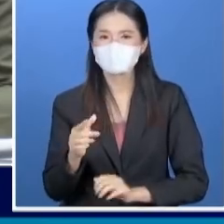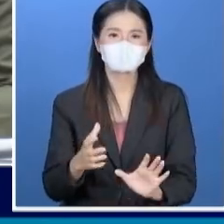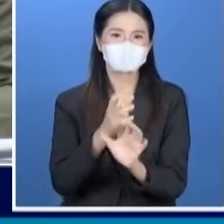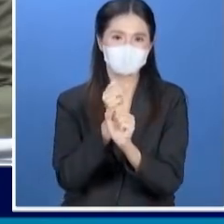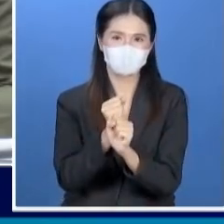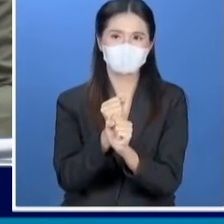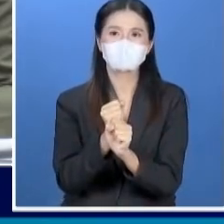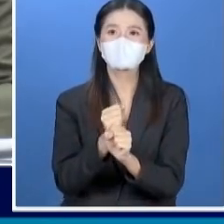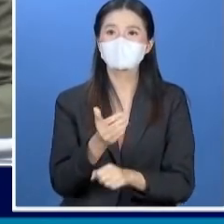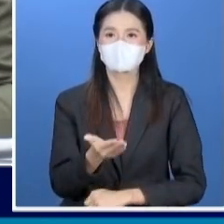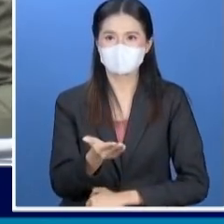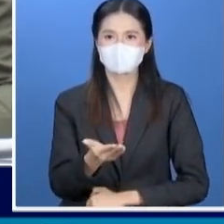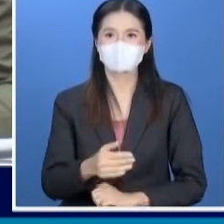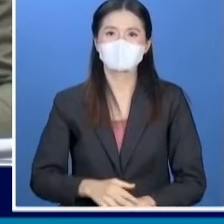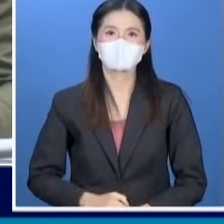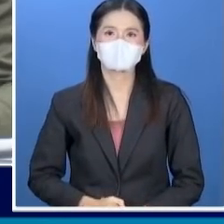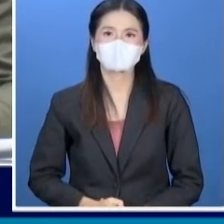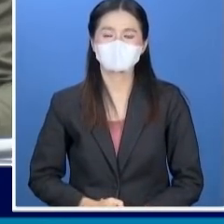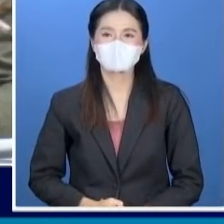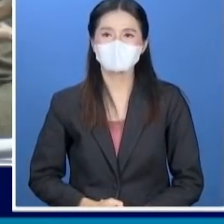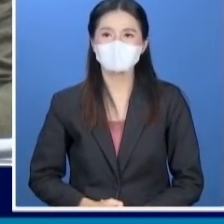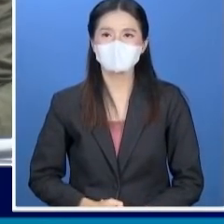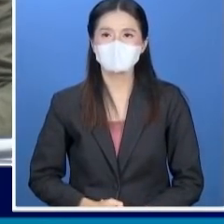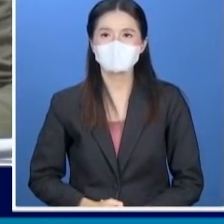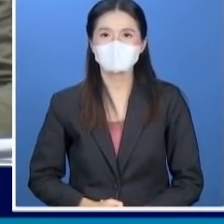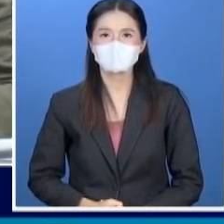มนะครับขออนุญาตแค่นี้ครับ